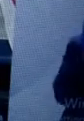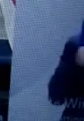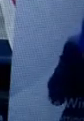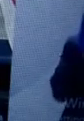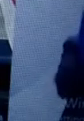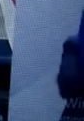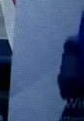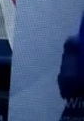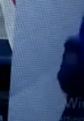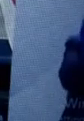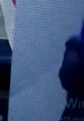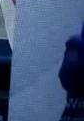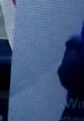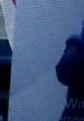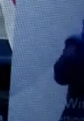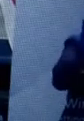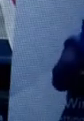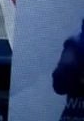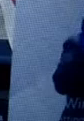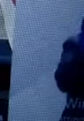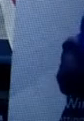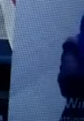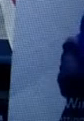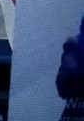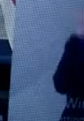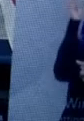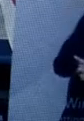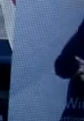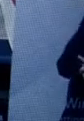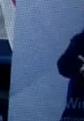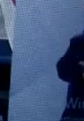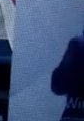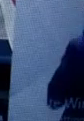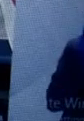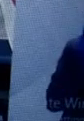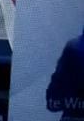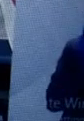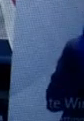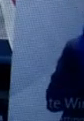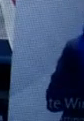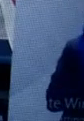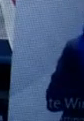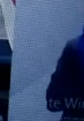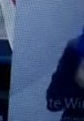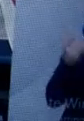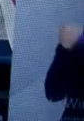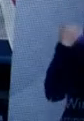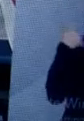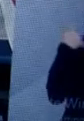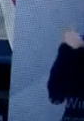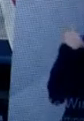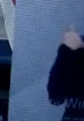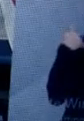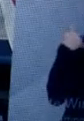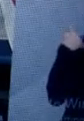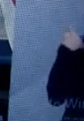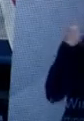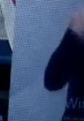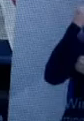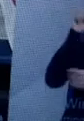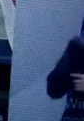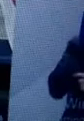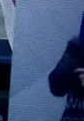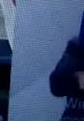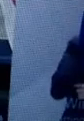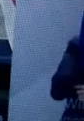mematuhi semua SOP yang ditetapkan oleh kerajaan. Ini bermakna tanggungjawab untuk